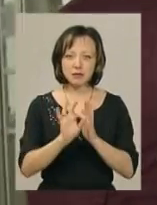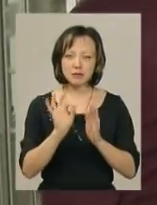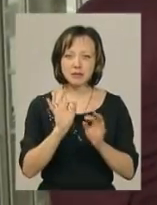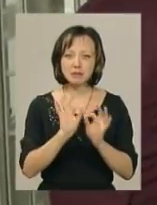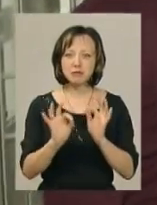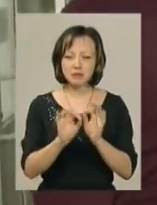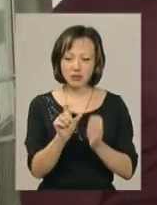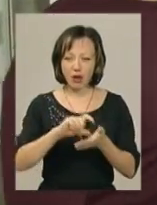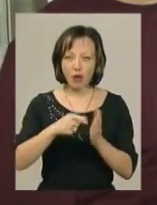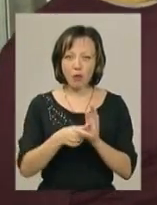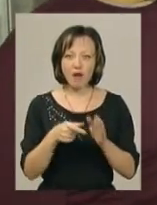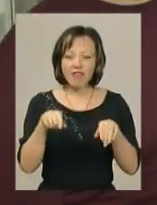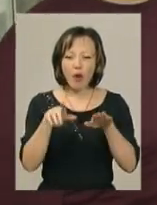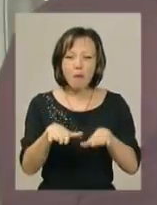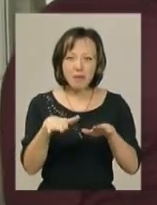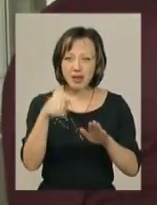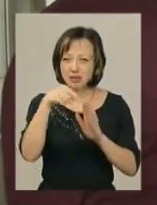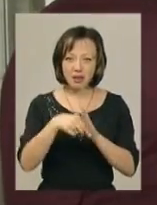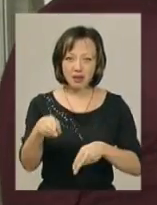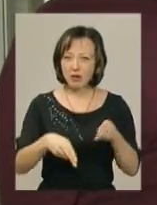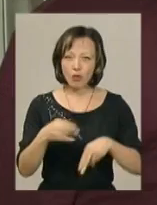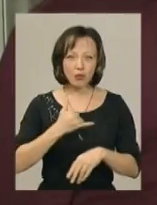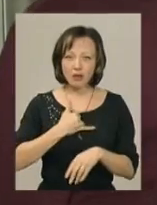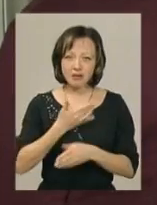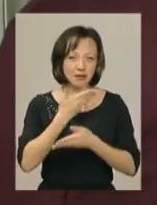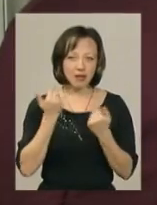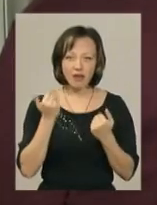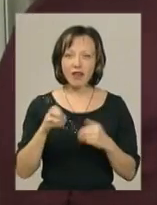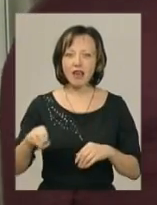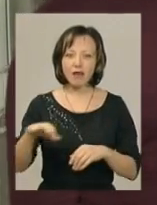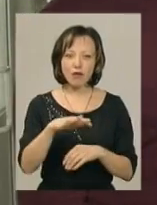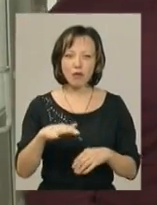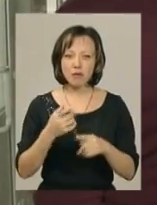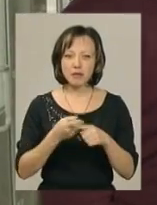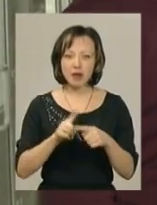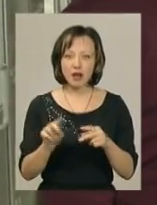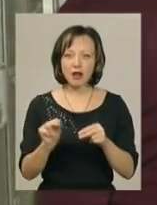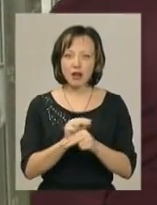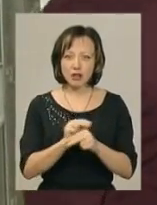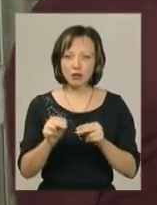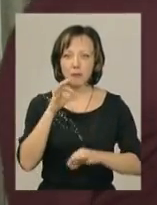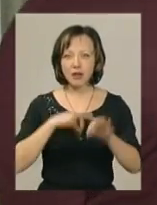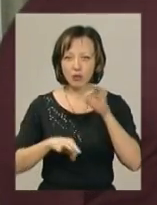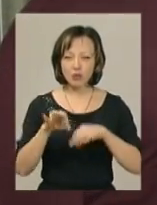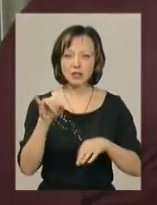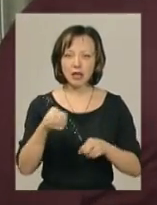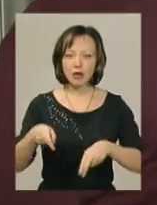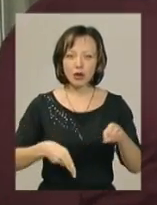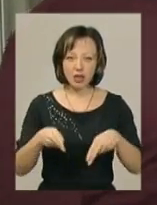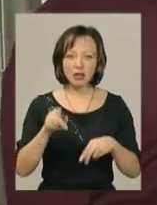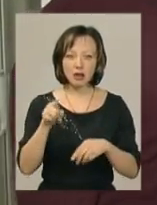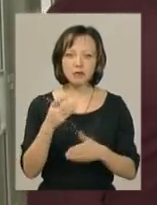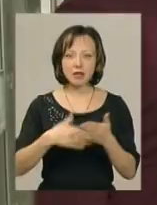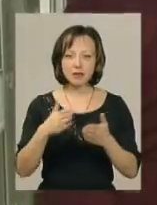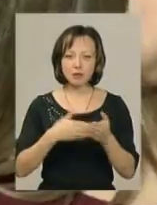що воно не оперирується у нас. В Європі це лечиться, такі болезні медикаментозні, хірургія там